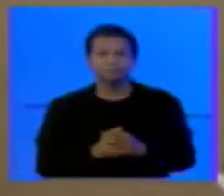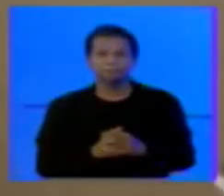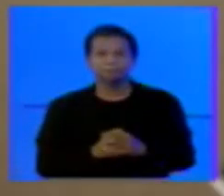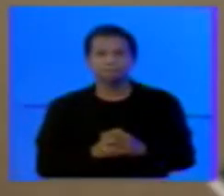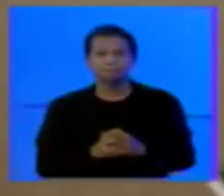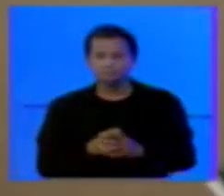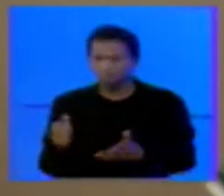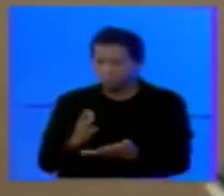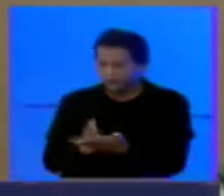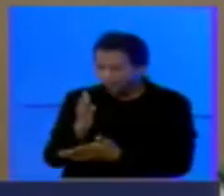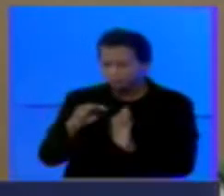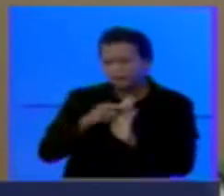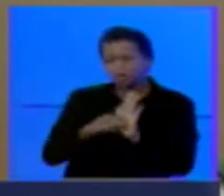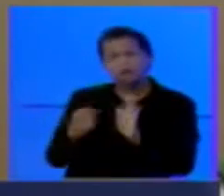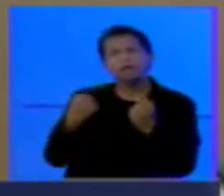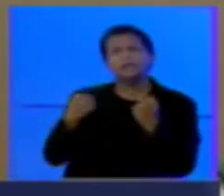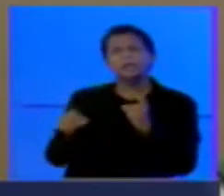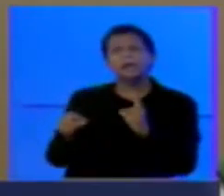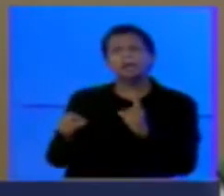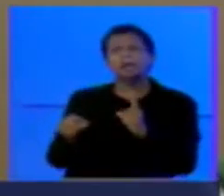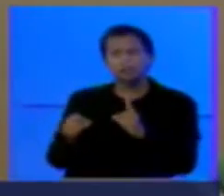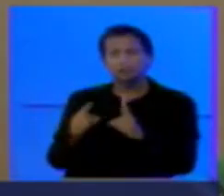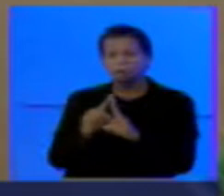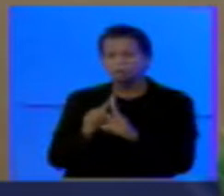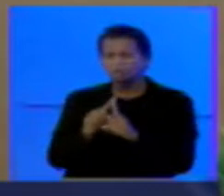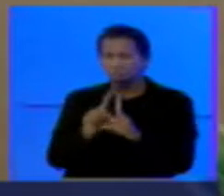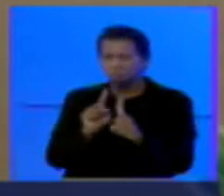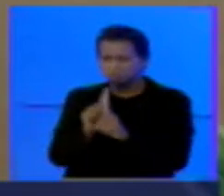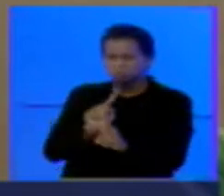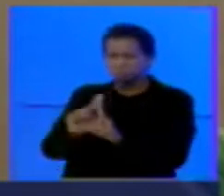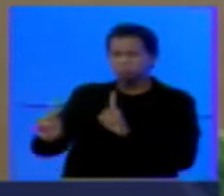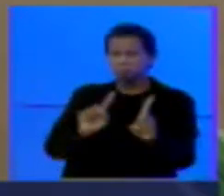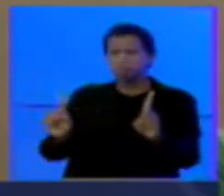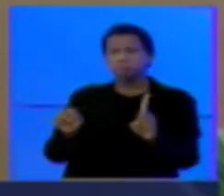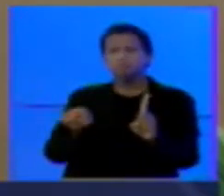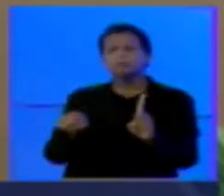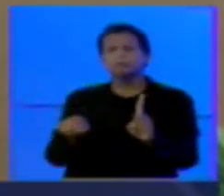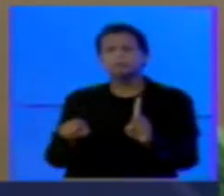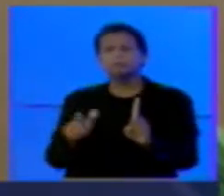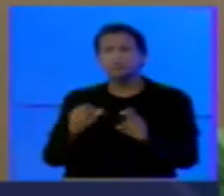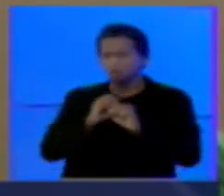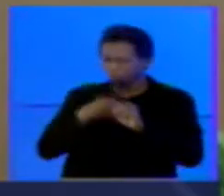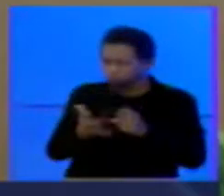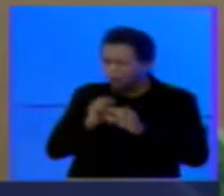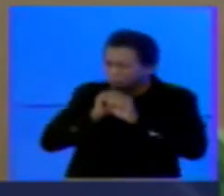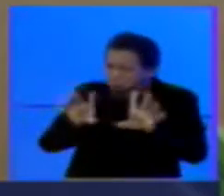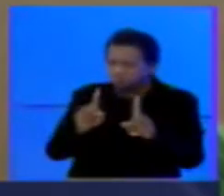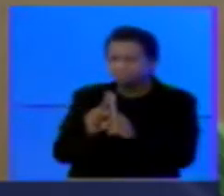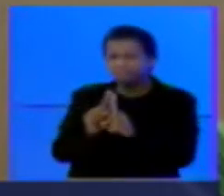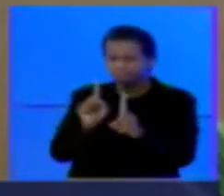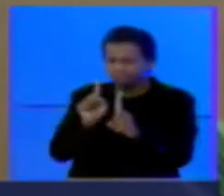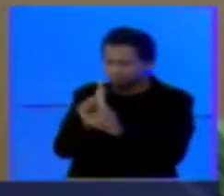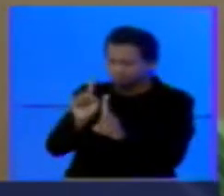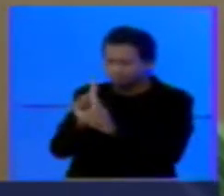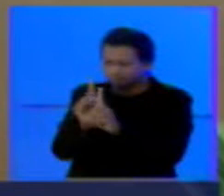Betul, social distancingnya sudah dilanggar. Kita sudah himbau. Sudah himbau berkali-kali, ya,